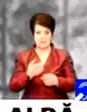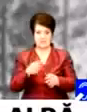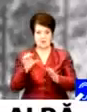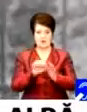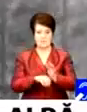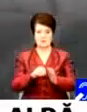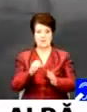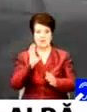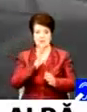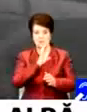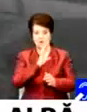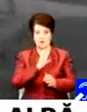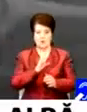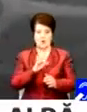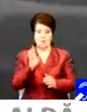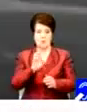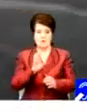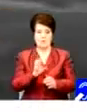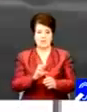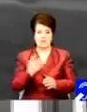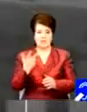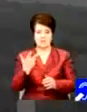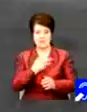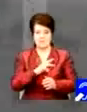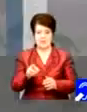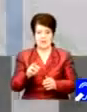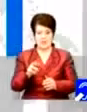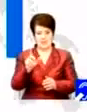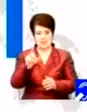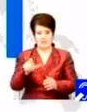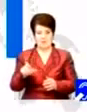Bucovinei peste 3.000 de români nevinovați.